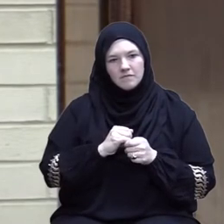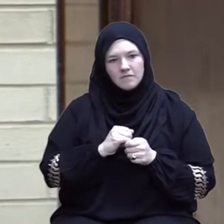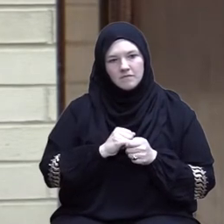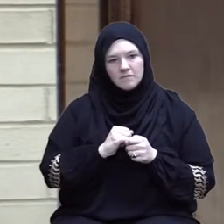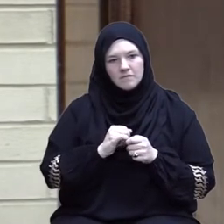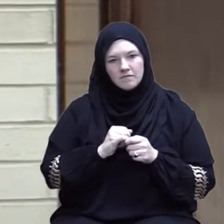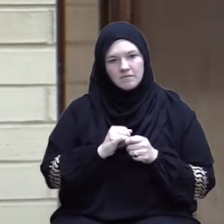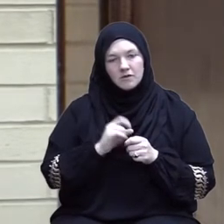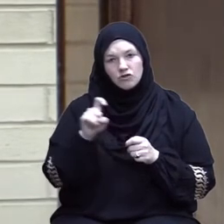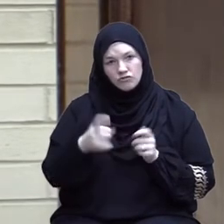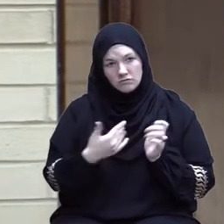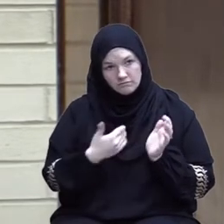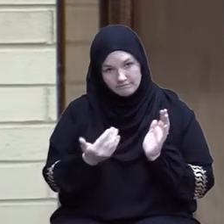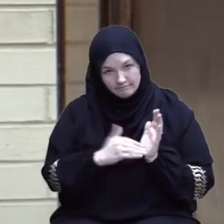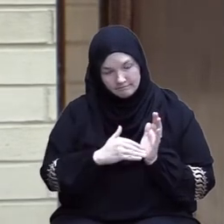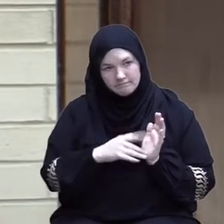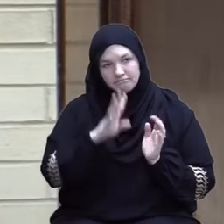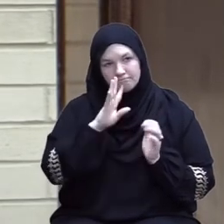نَهَارًا. Should I repeat it again?